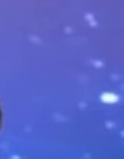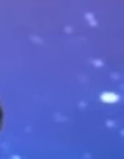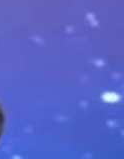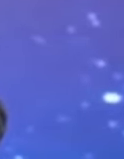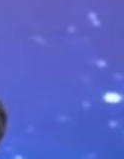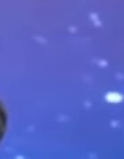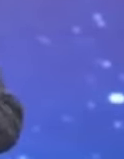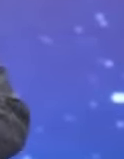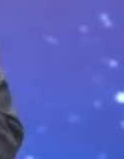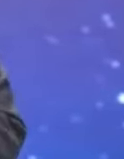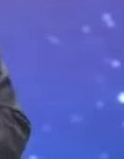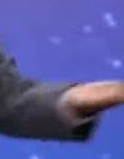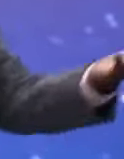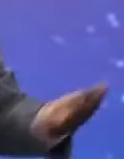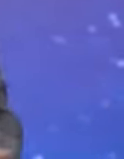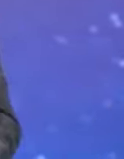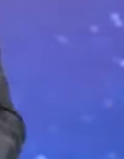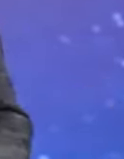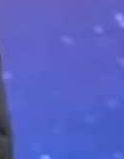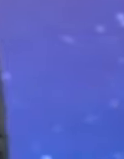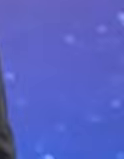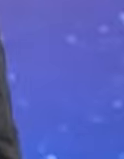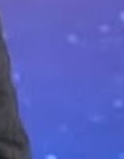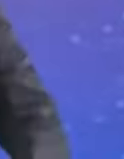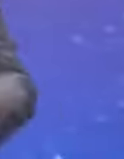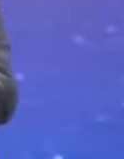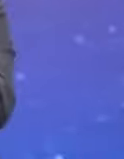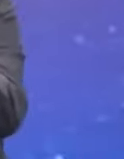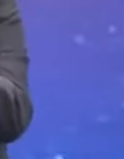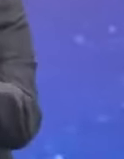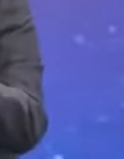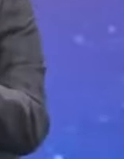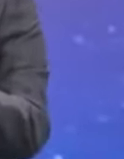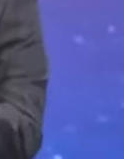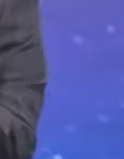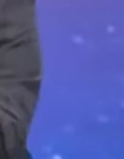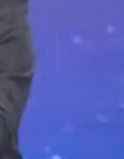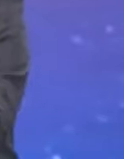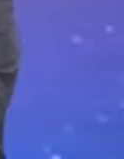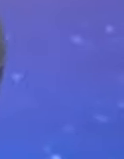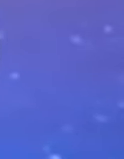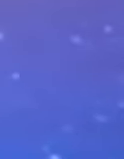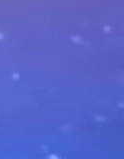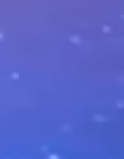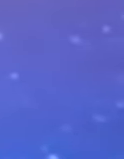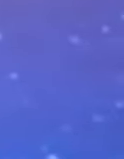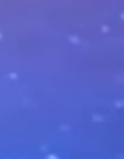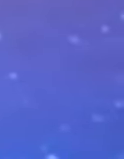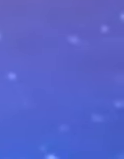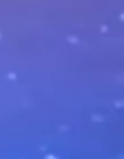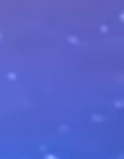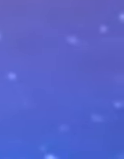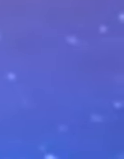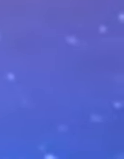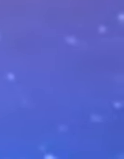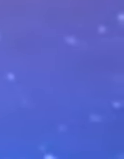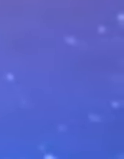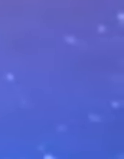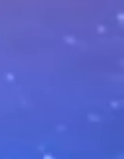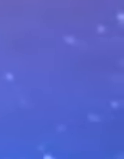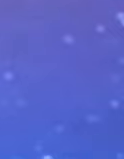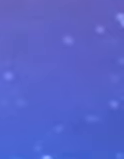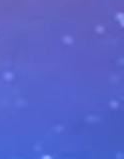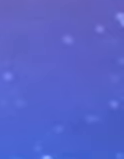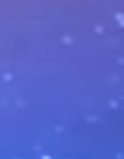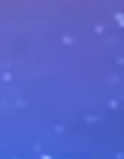que la transformation est venue une nouvelle vie est venue et lorsqu'il fut arrivé ayant vu la